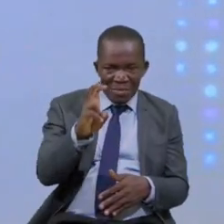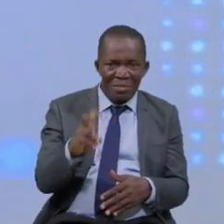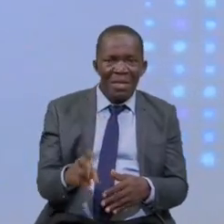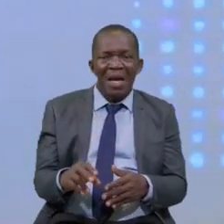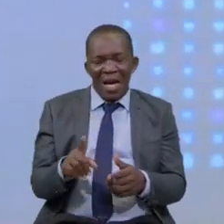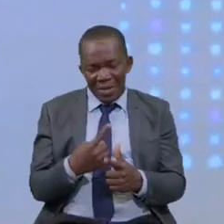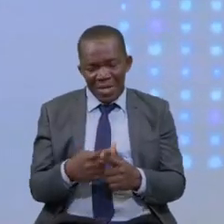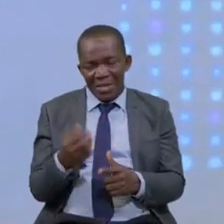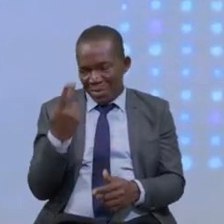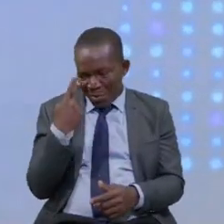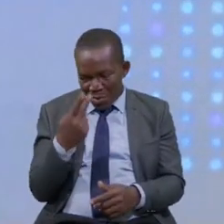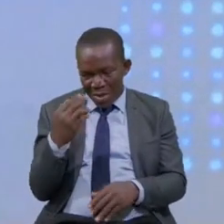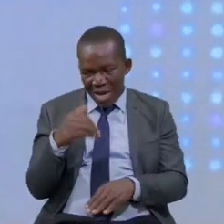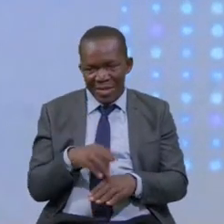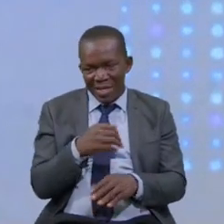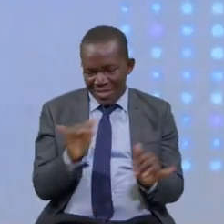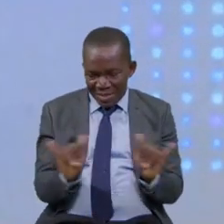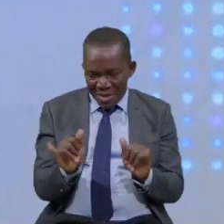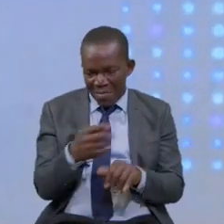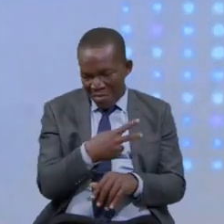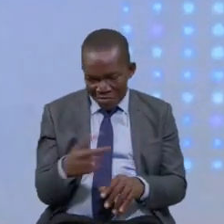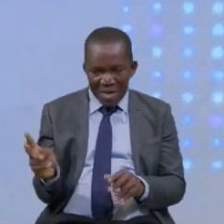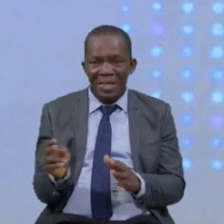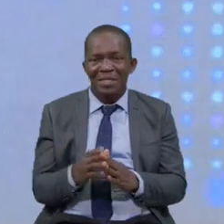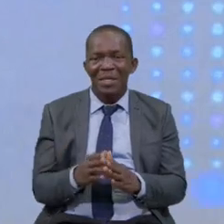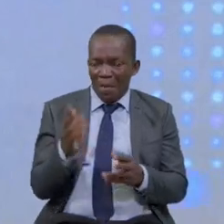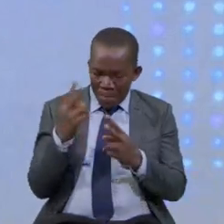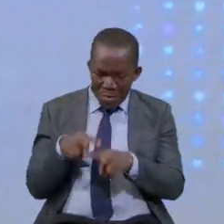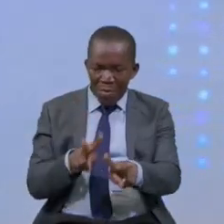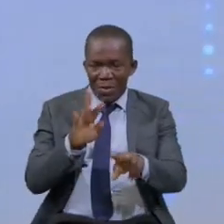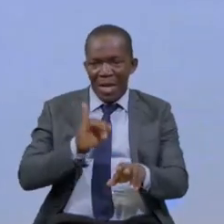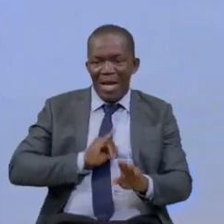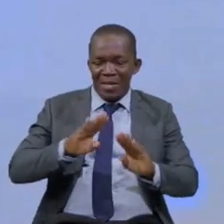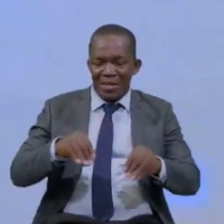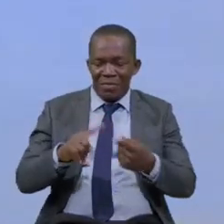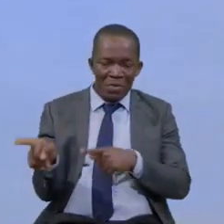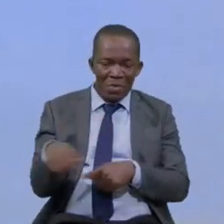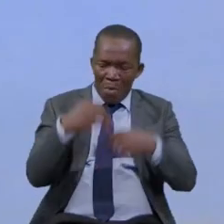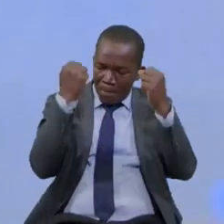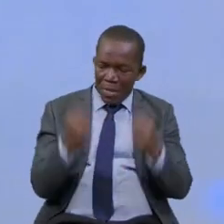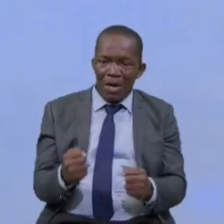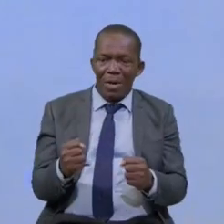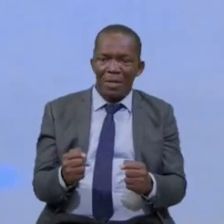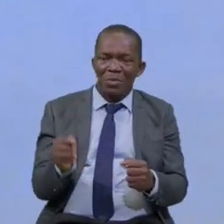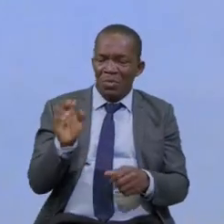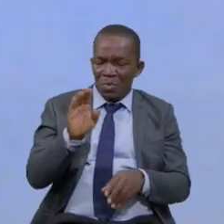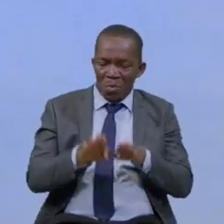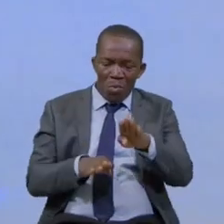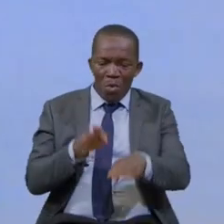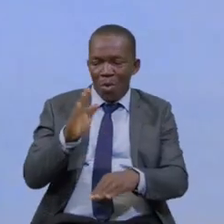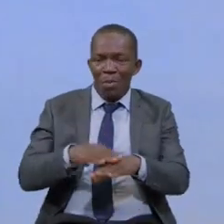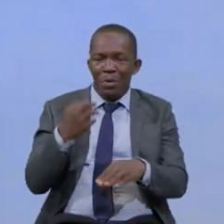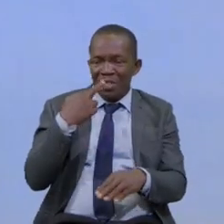alors pour dire « Je vais au village maintenant. Voici, je vous ai donné le pouvoir de marcher sur les serpents et les scorpions